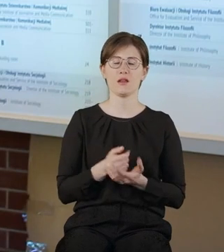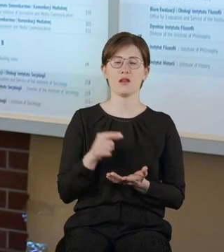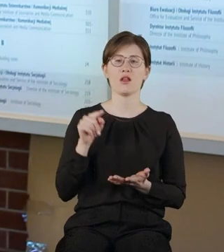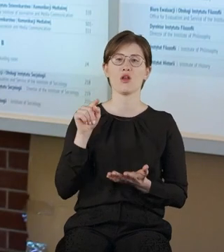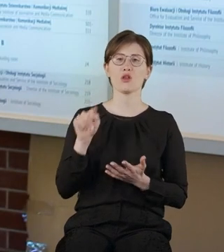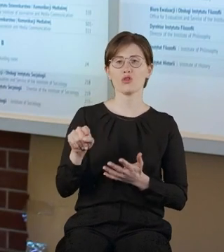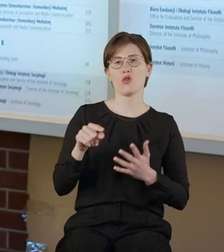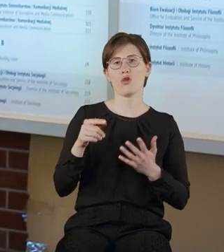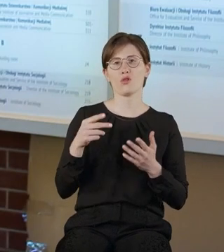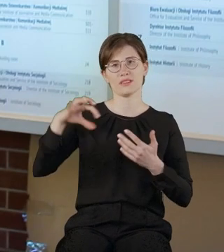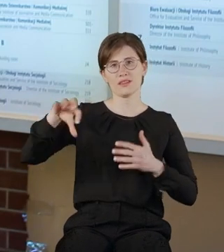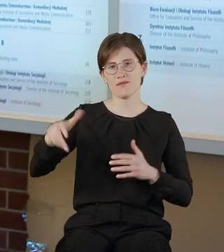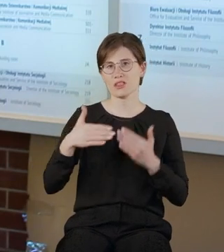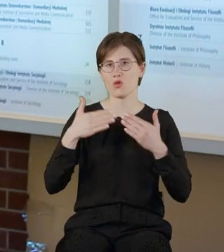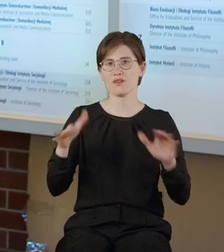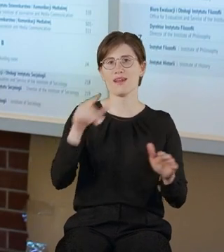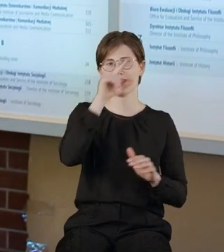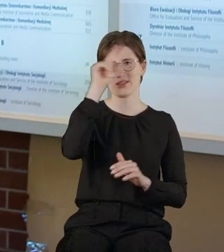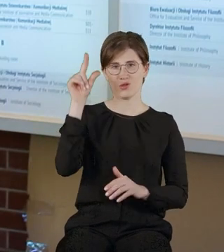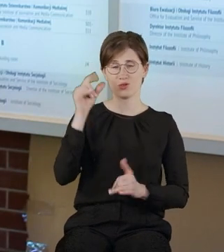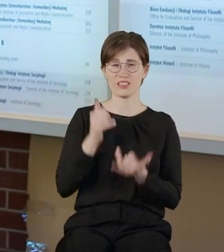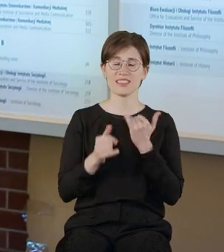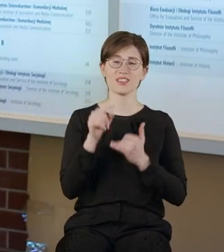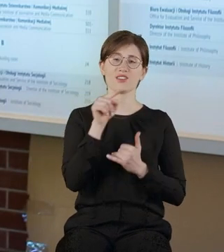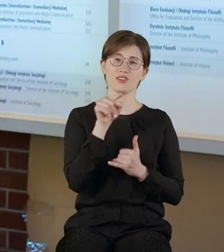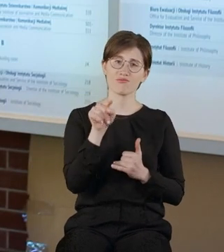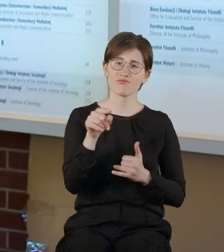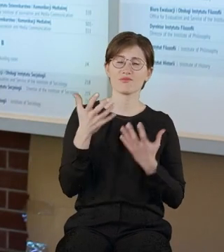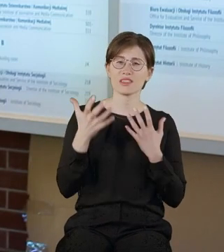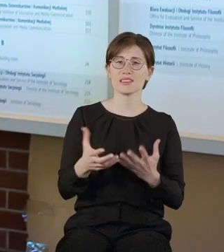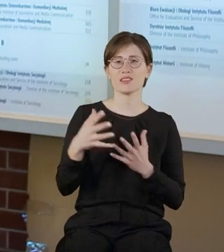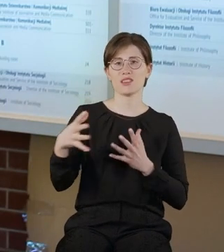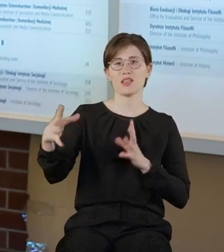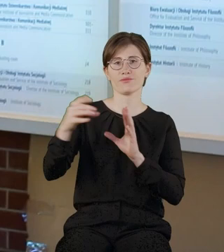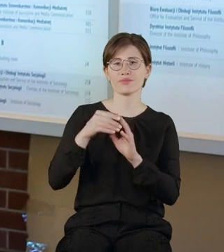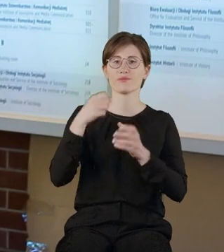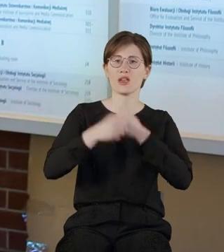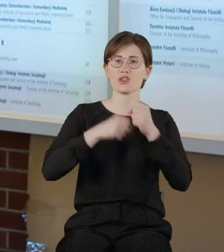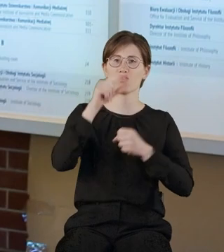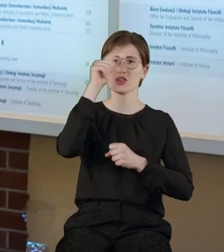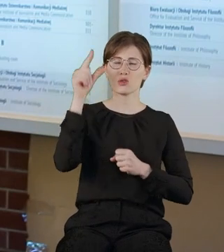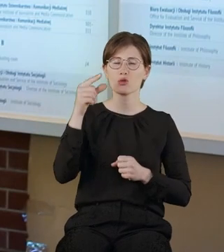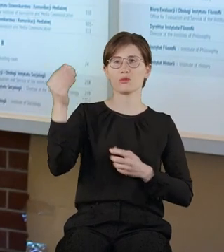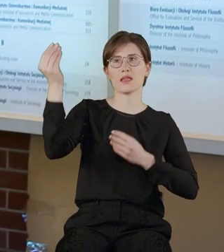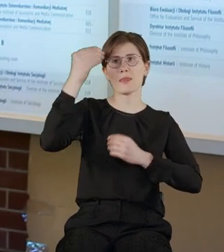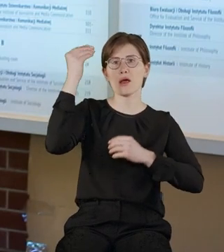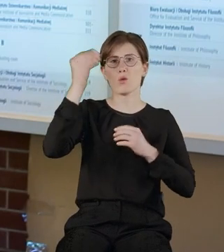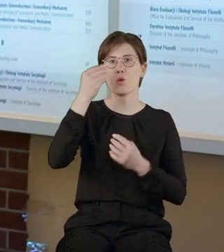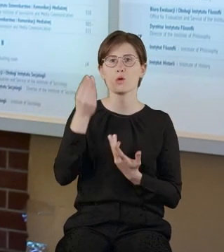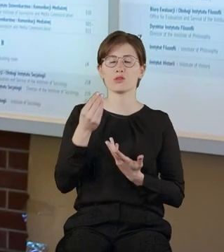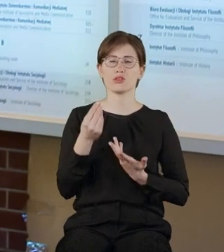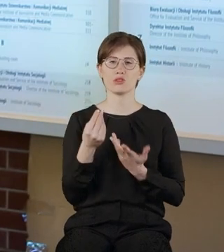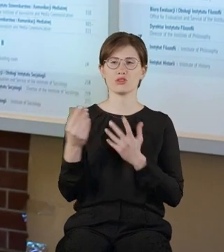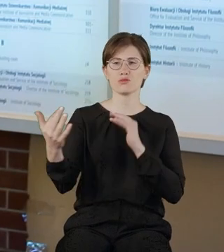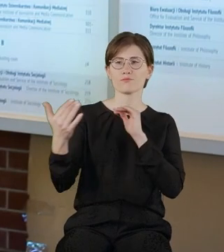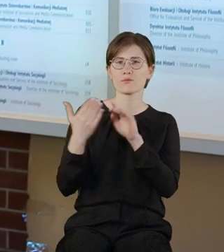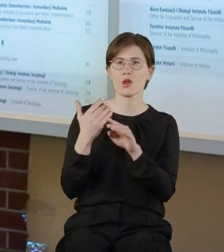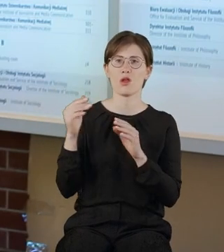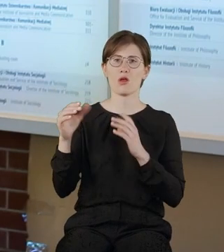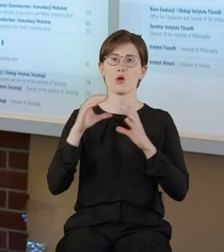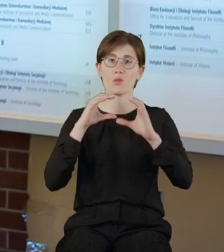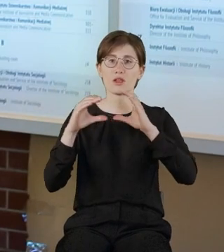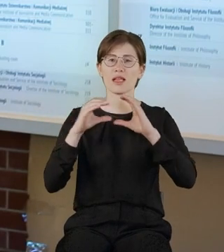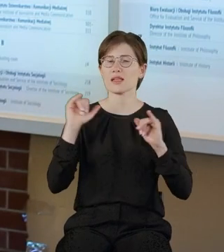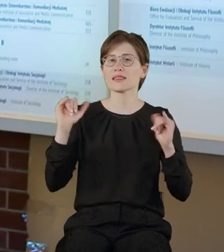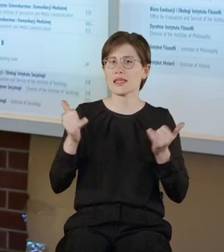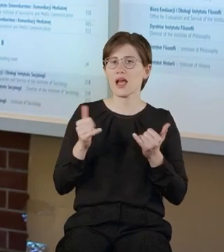wydziałem otwartym na ludzi. Jeżeli chcecie pracować z ludźmi, nabyć umiejętności interpersonalne i komunikacyjne,